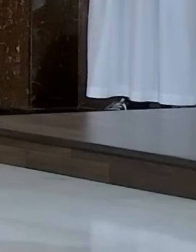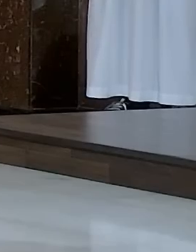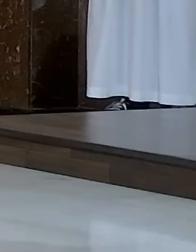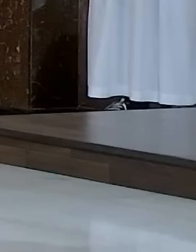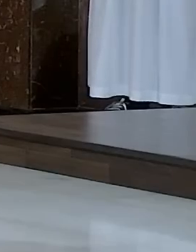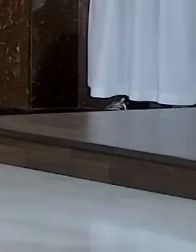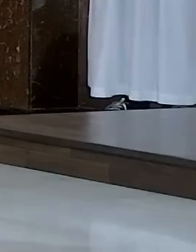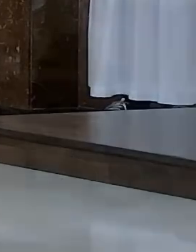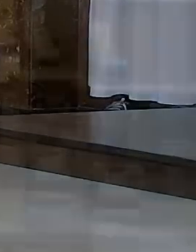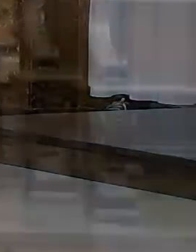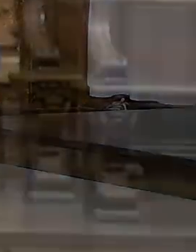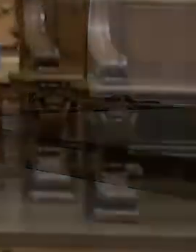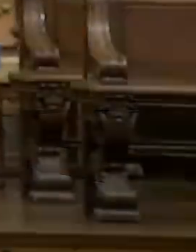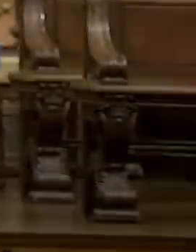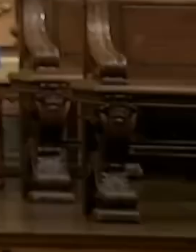새